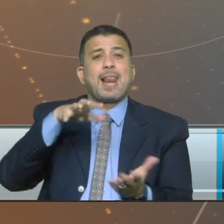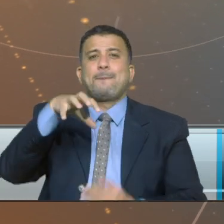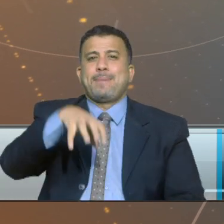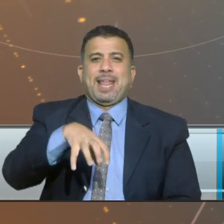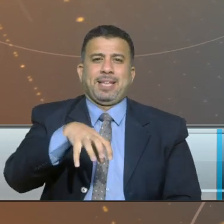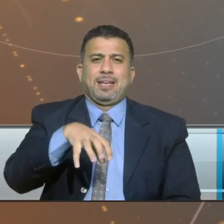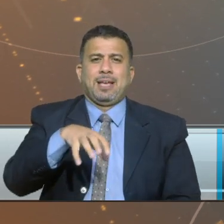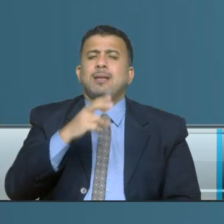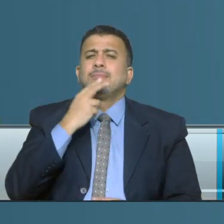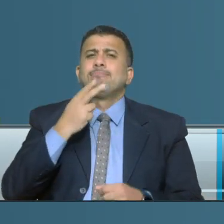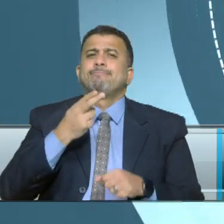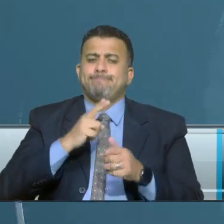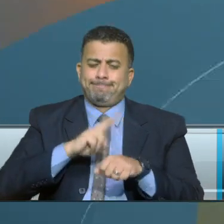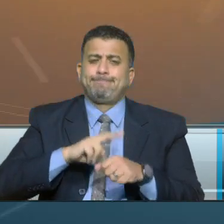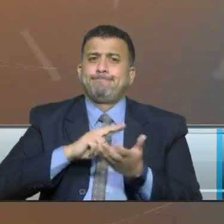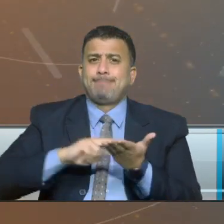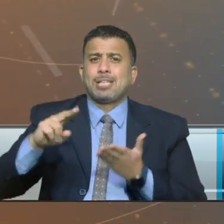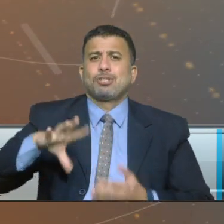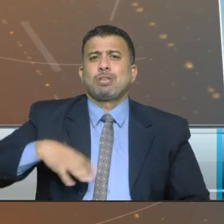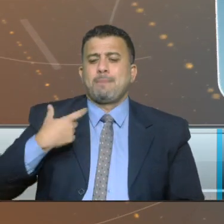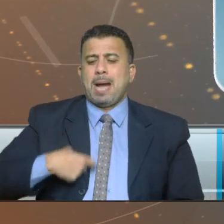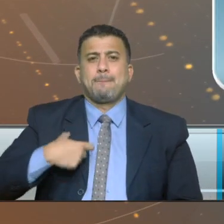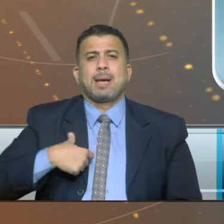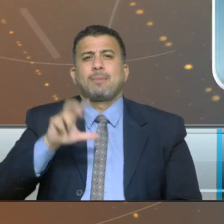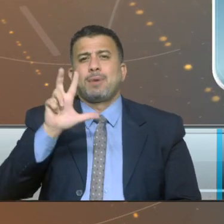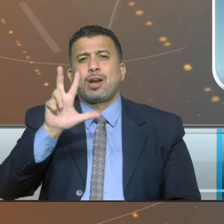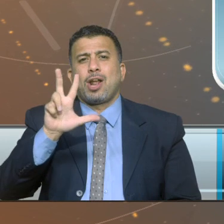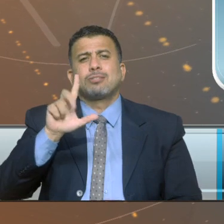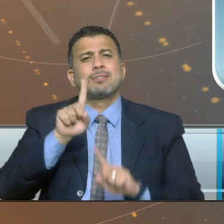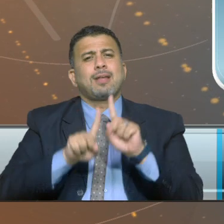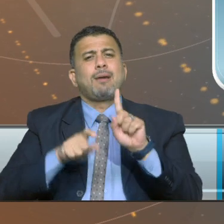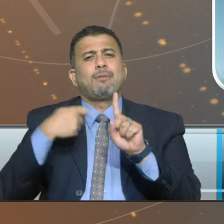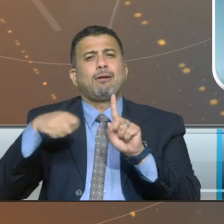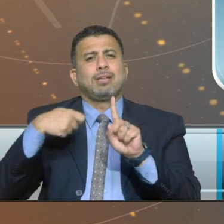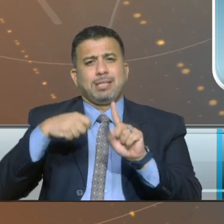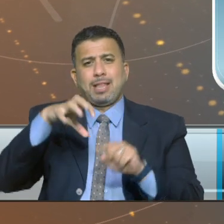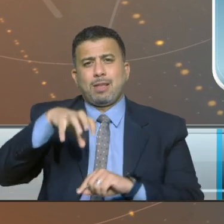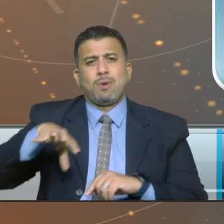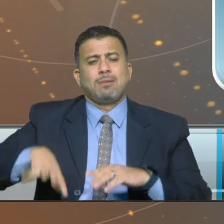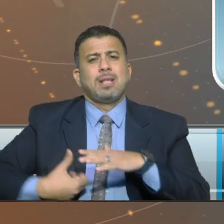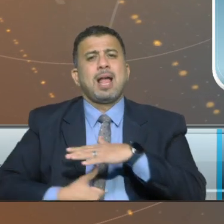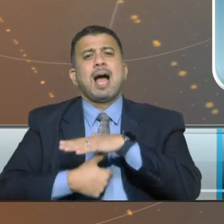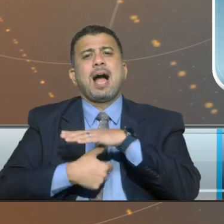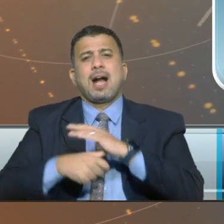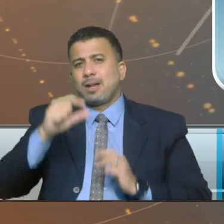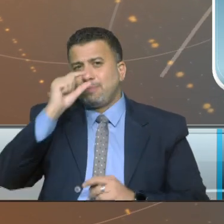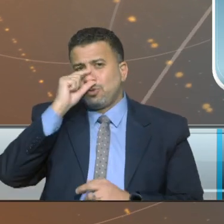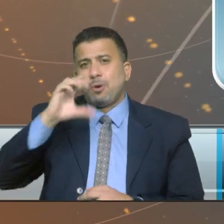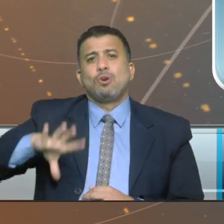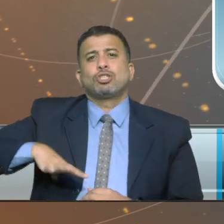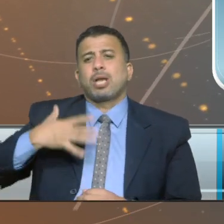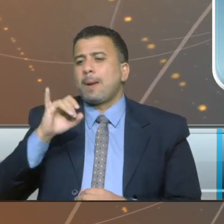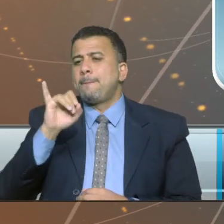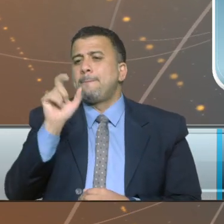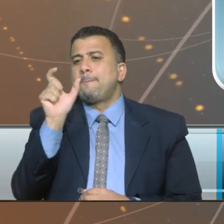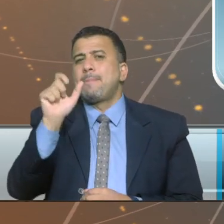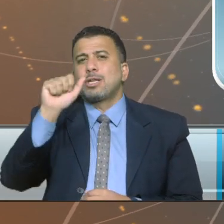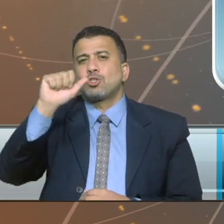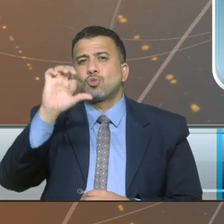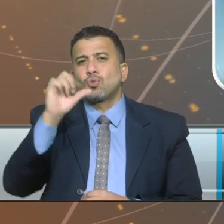استقلال بلده كما بعث صاحب اسمه الشيخ محمد بن راشد ال مكتوم نائب رئيس الدوله رئيس مجلس الوزراء حاكم دبي